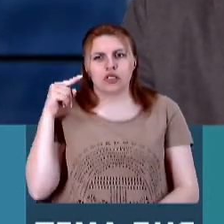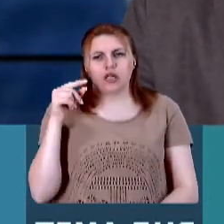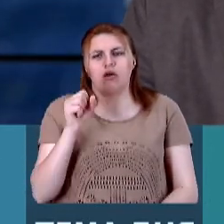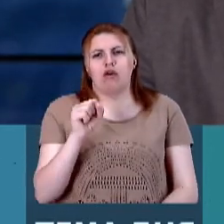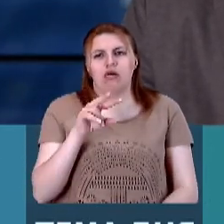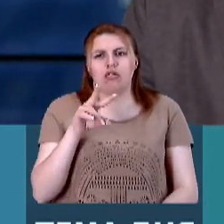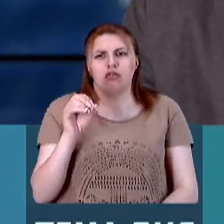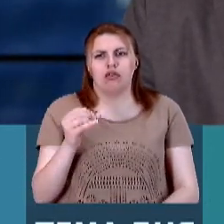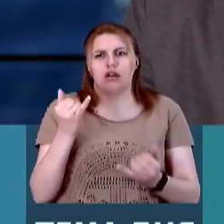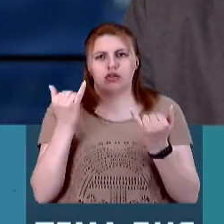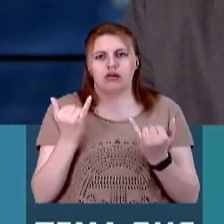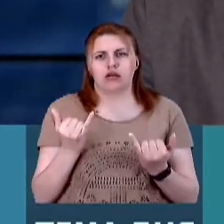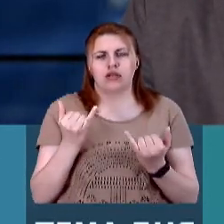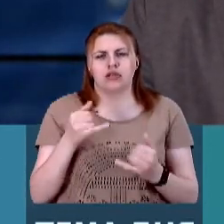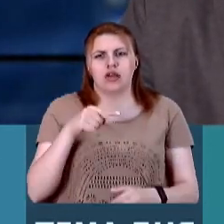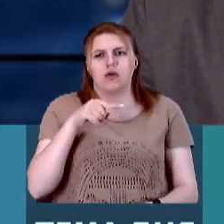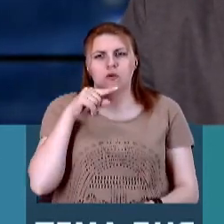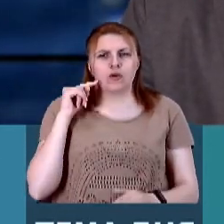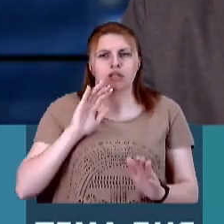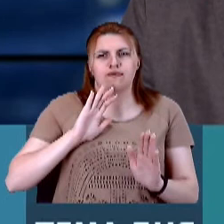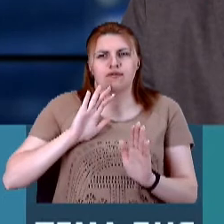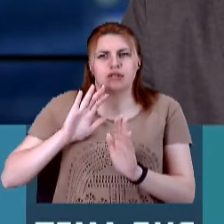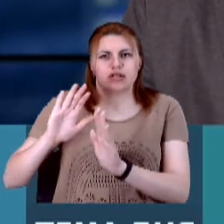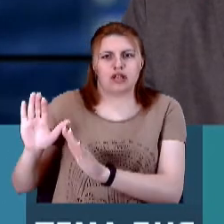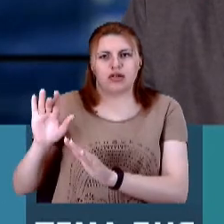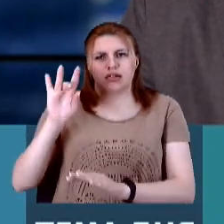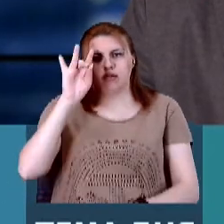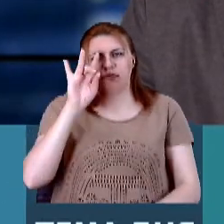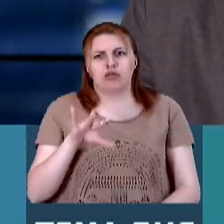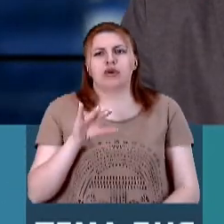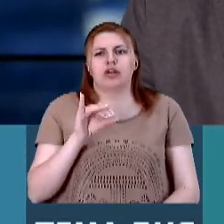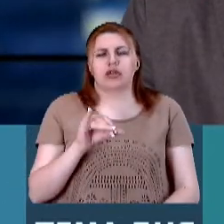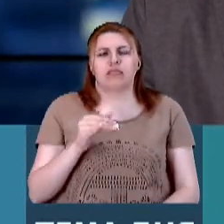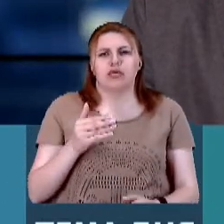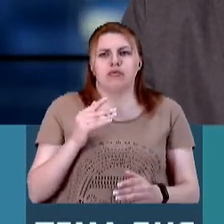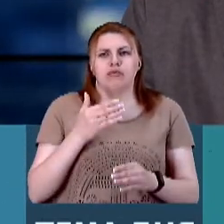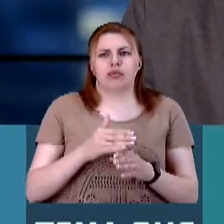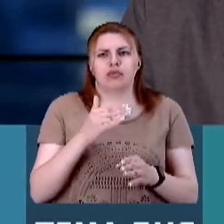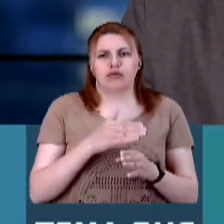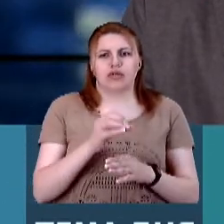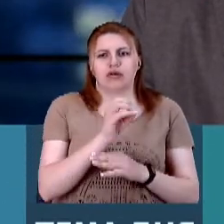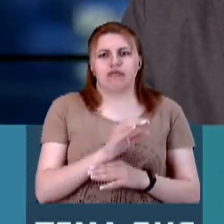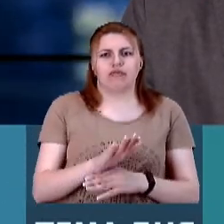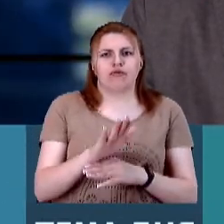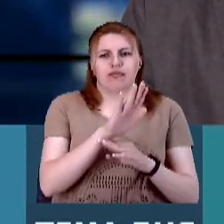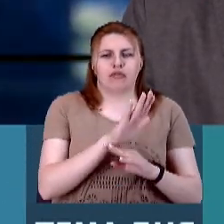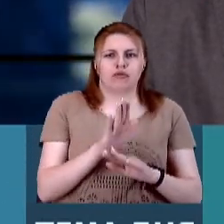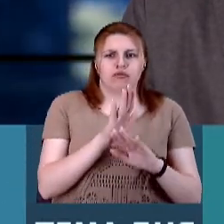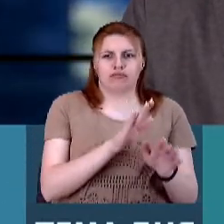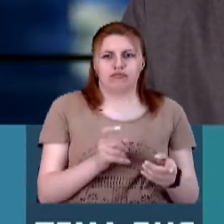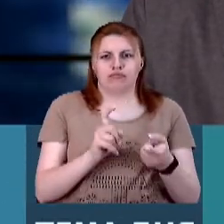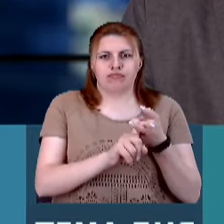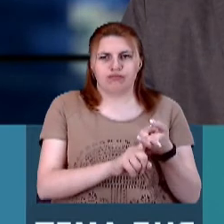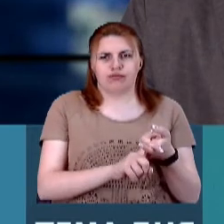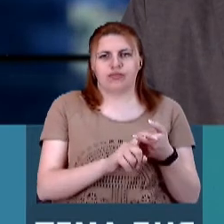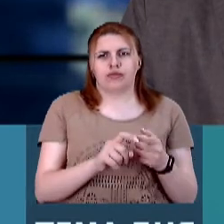Росія витісняється, слава Богу, і ми постихеньку переходимо в євроатлантичну цивілізацію. І ми бачимо